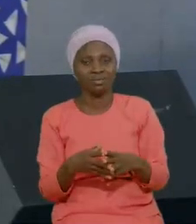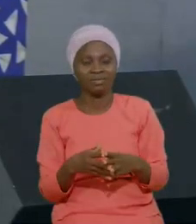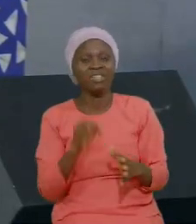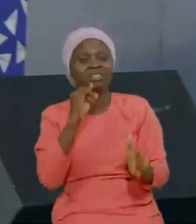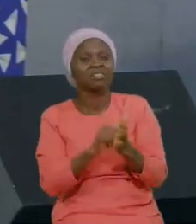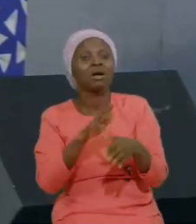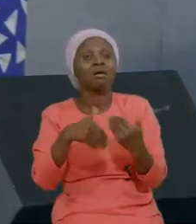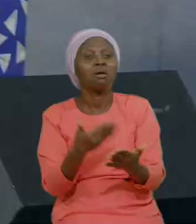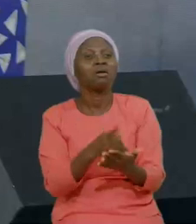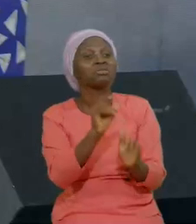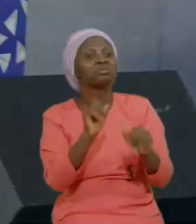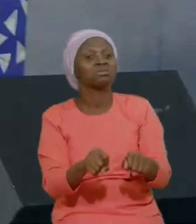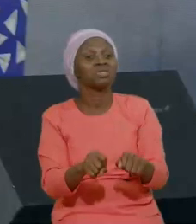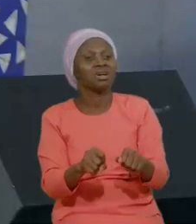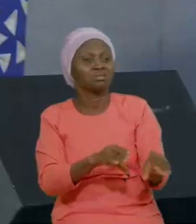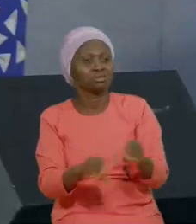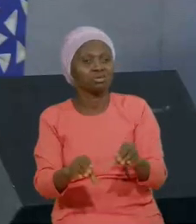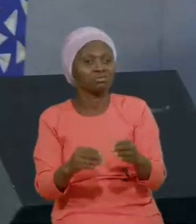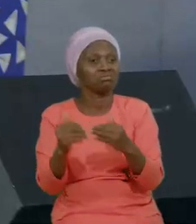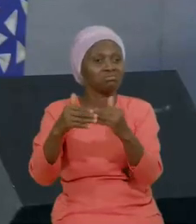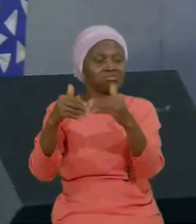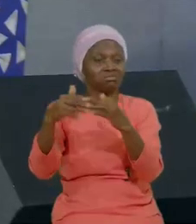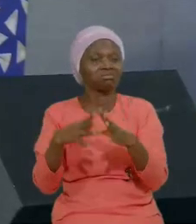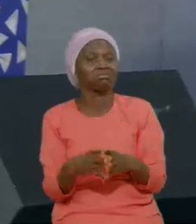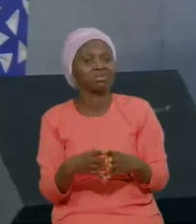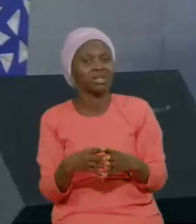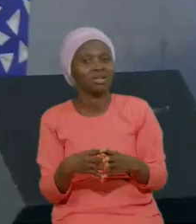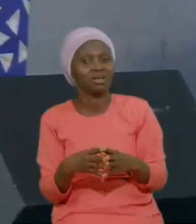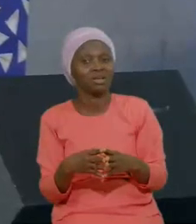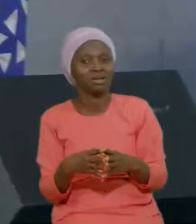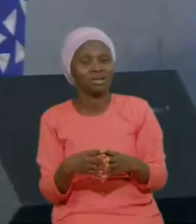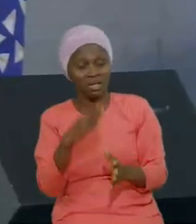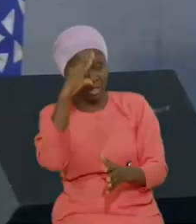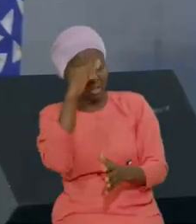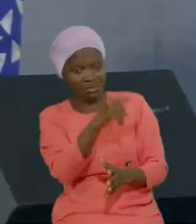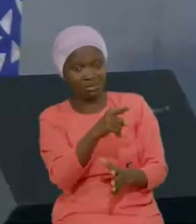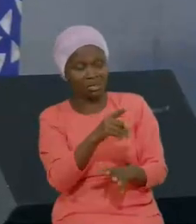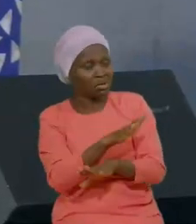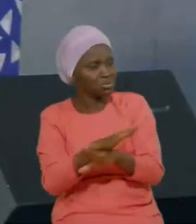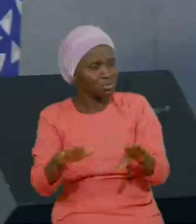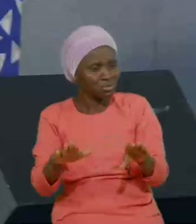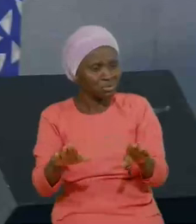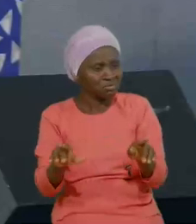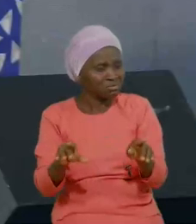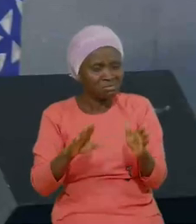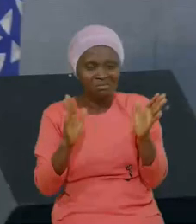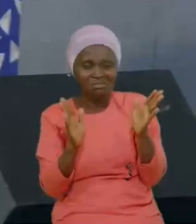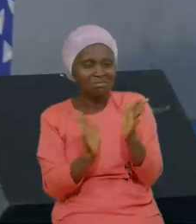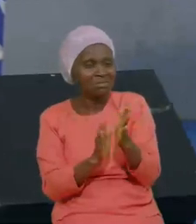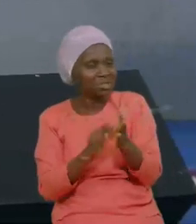Et c'est de ça que toi tu es capable? C'est tout ce que toi tu as construit ça?